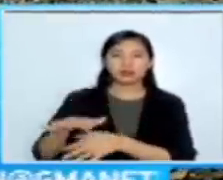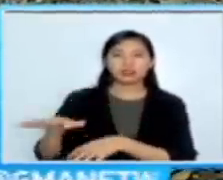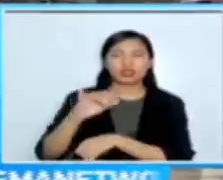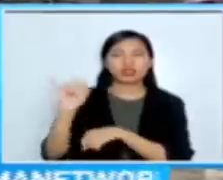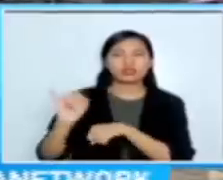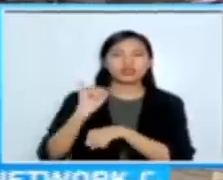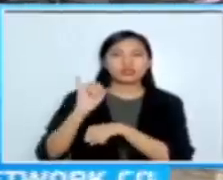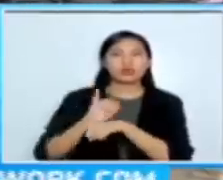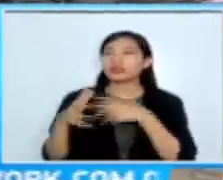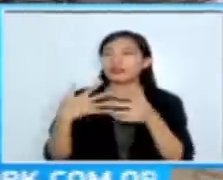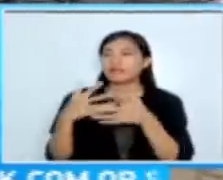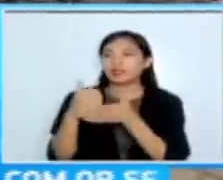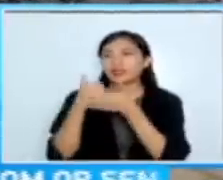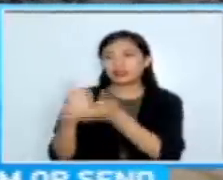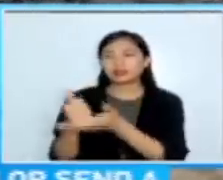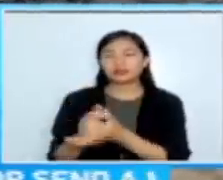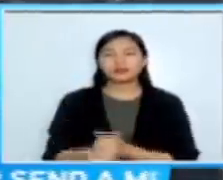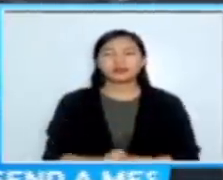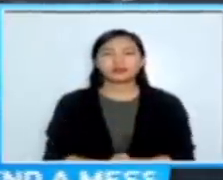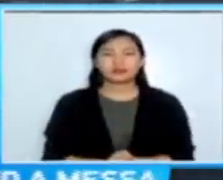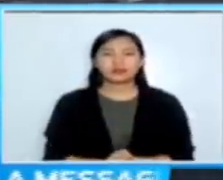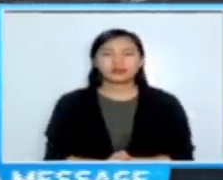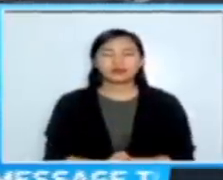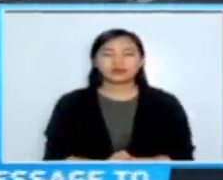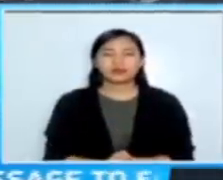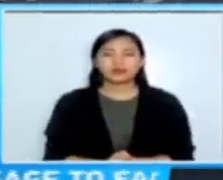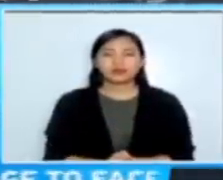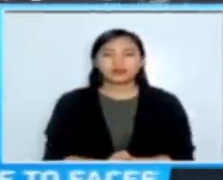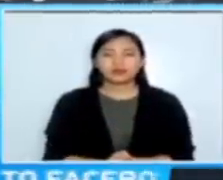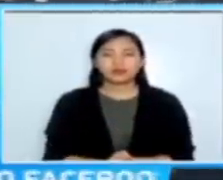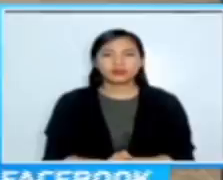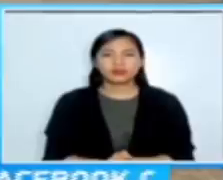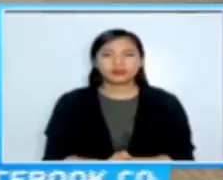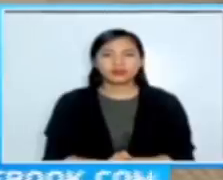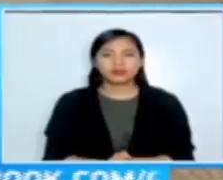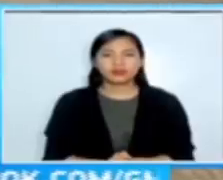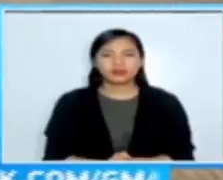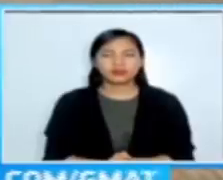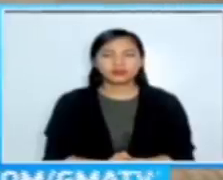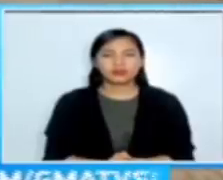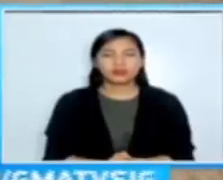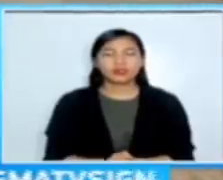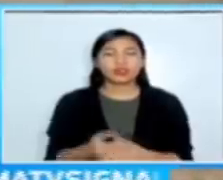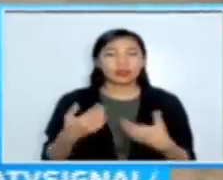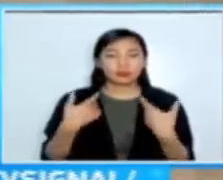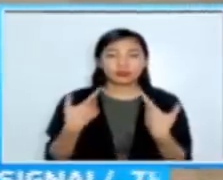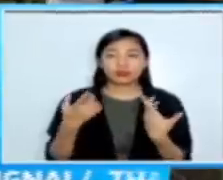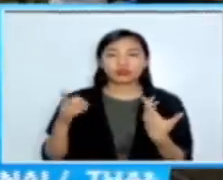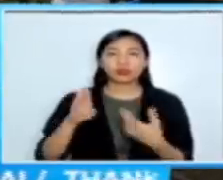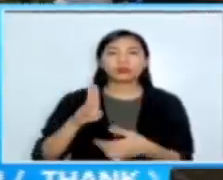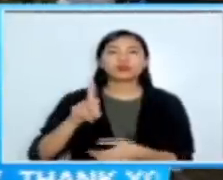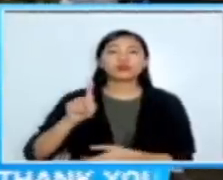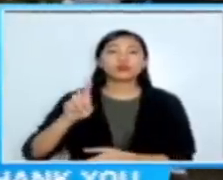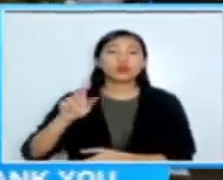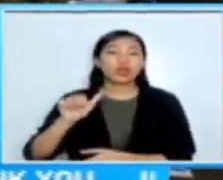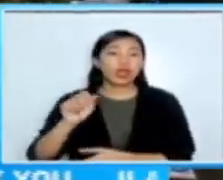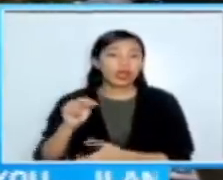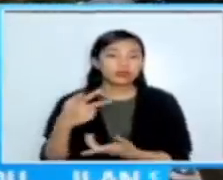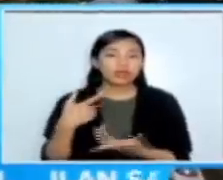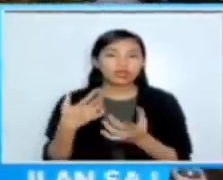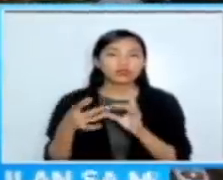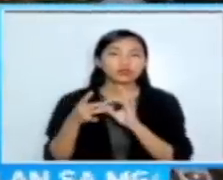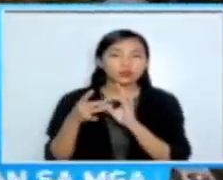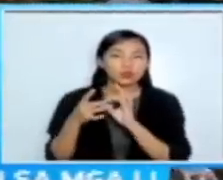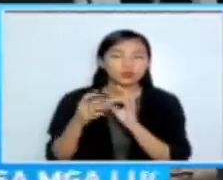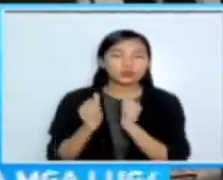Jeff Arati, I'm sure you know him. Parang andito siya ngayon sa Butuan to coordinate things for me. Kasi pumupunta lang talaga ako dito